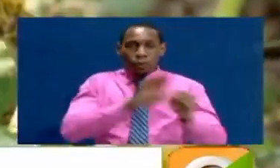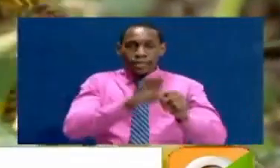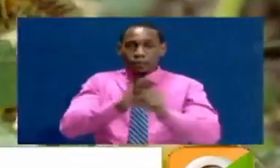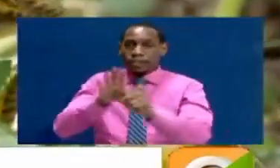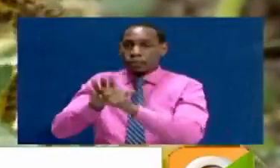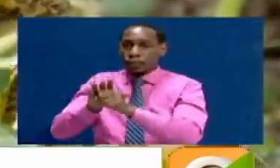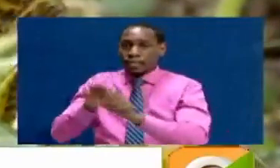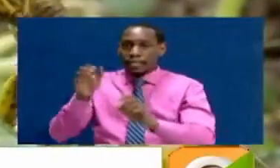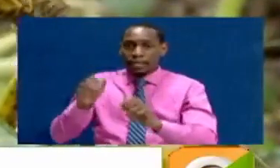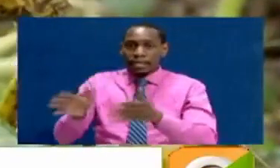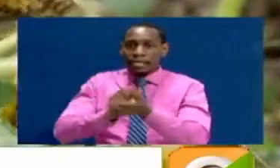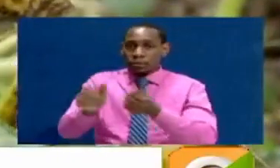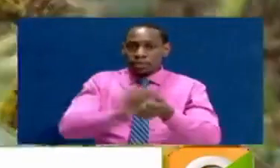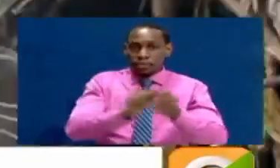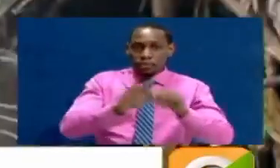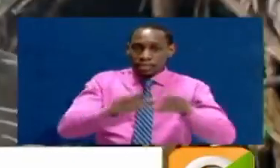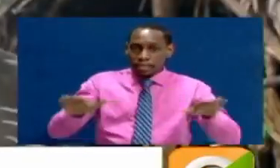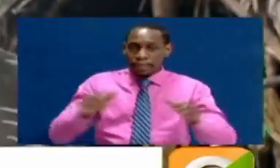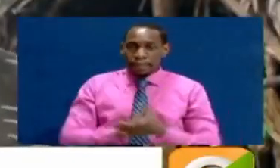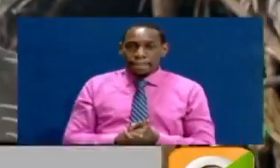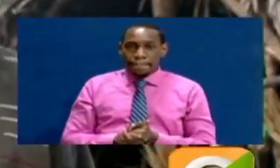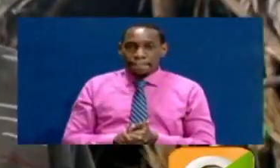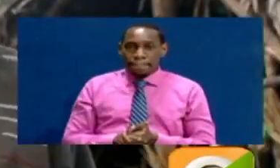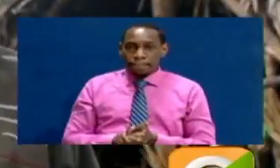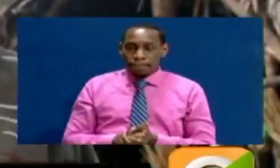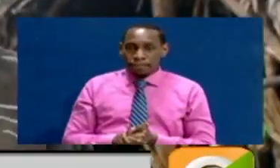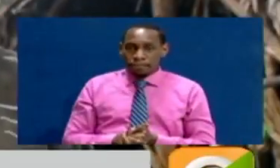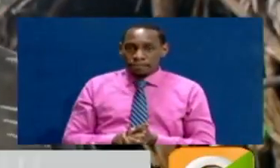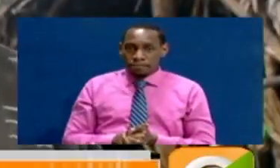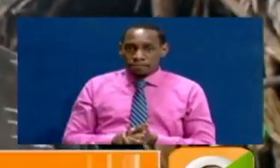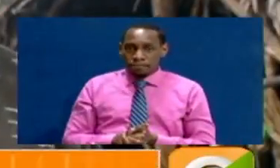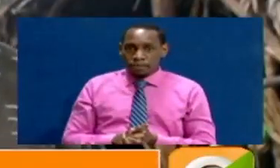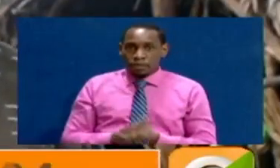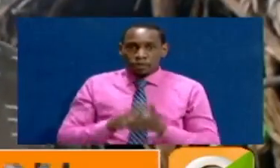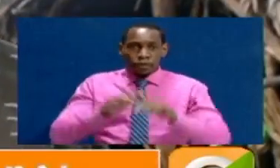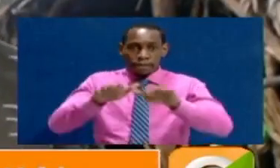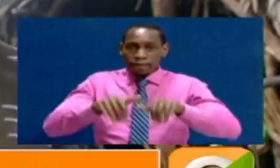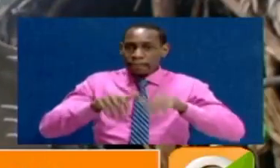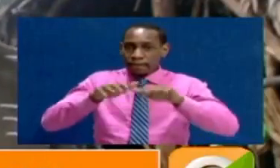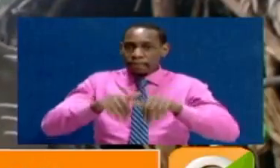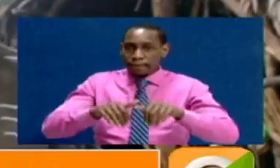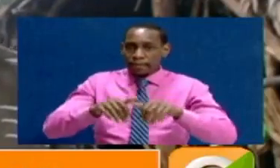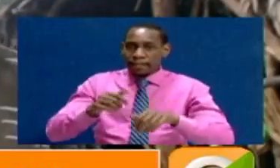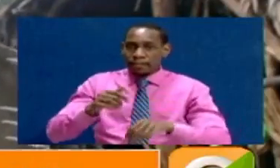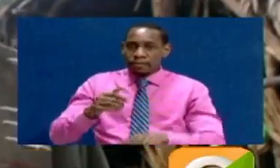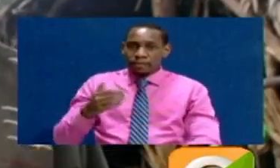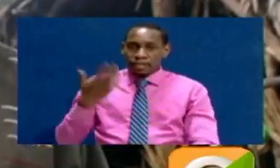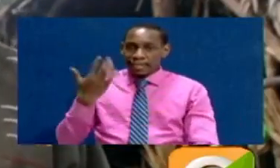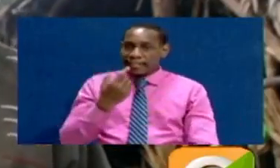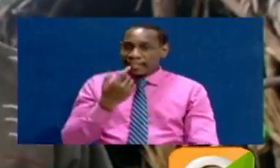wasiohesabika wamevamia shamba lake. Makulima ya kunde yamedidimia kabisa, wamekula kunde